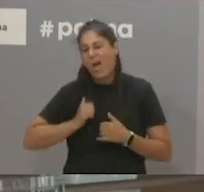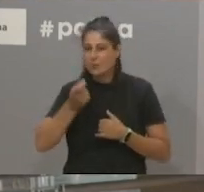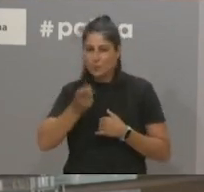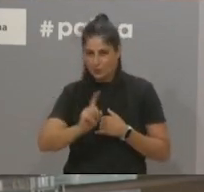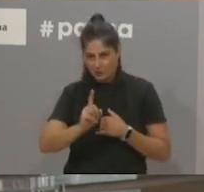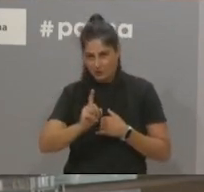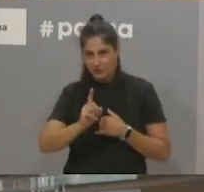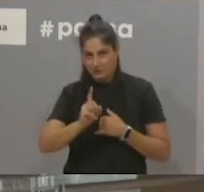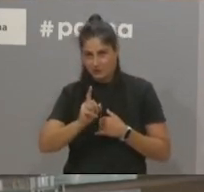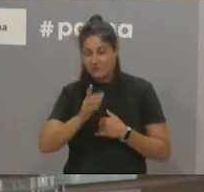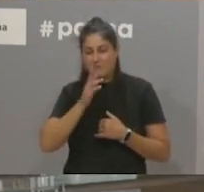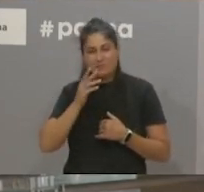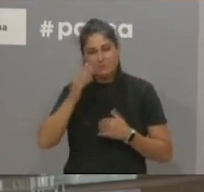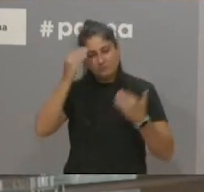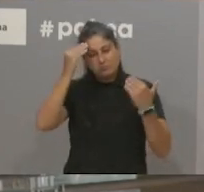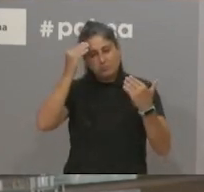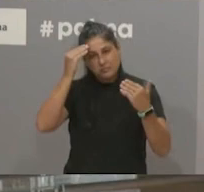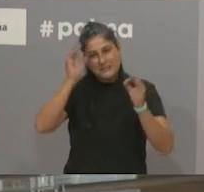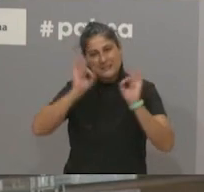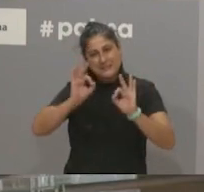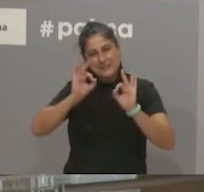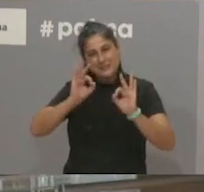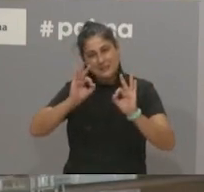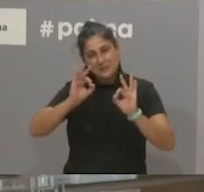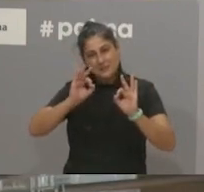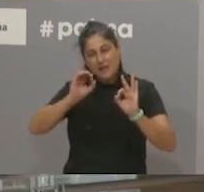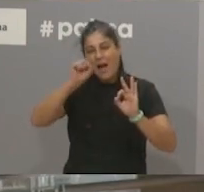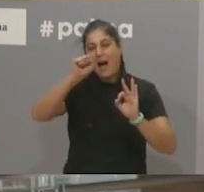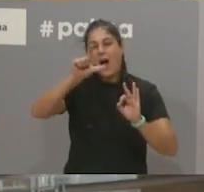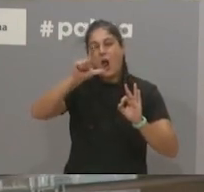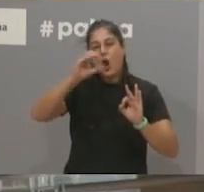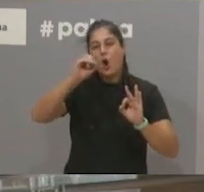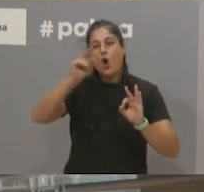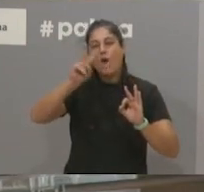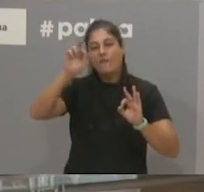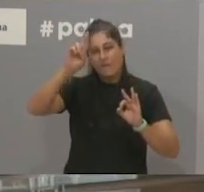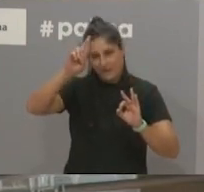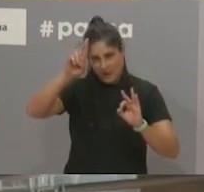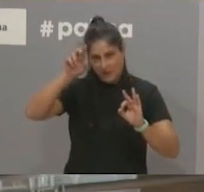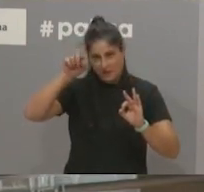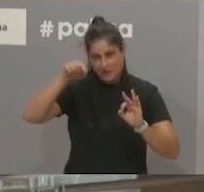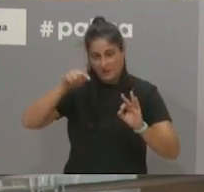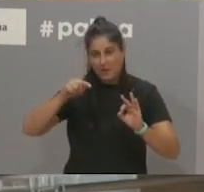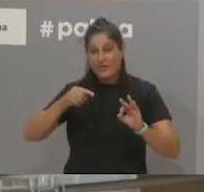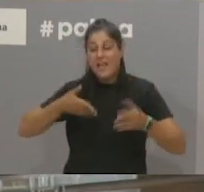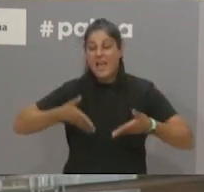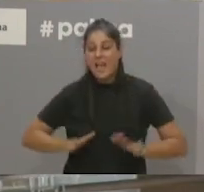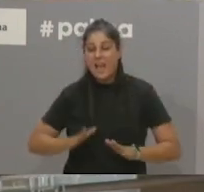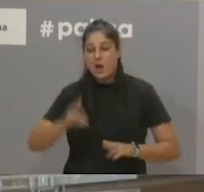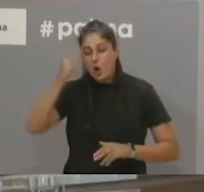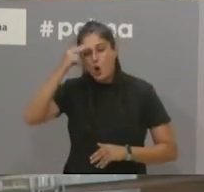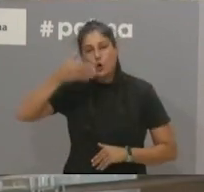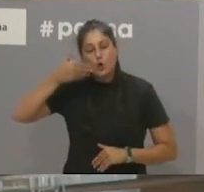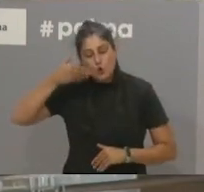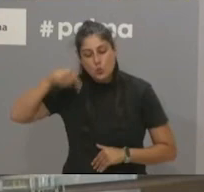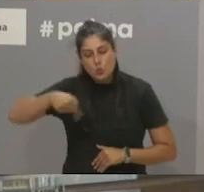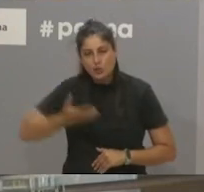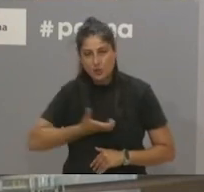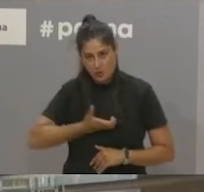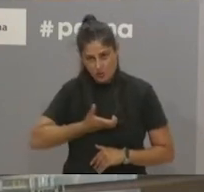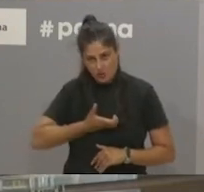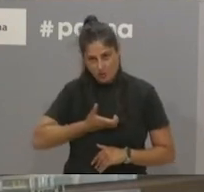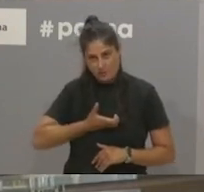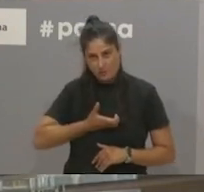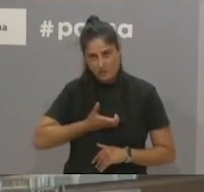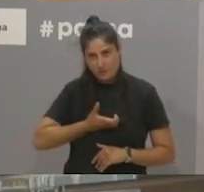homenatge explícit a la figura de mossèn Antoni Maria Alcover, flamant fill il·lustre d'aquesta corporació,